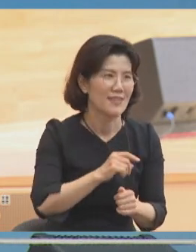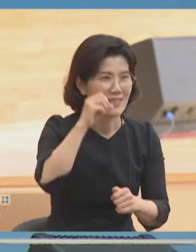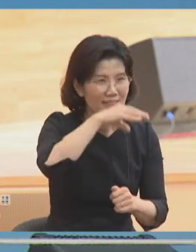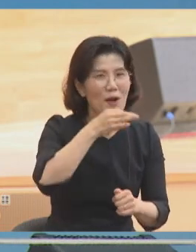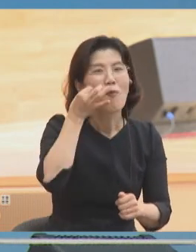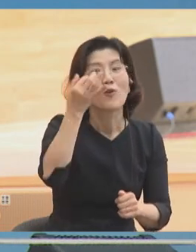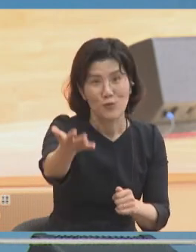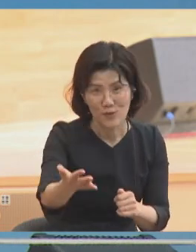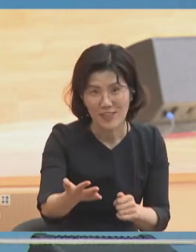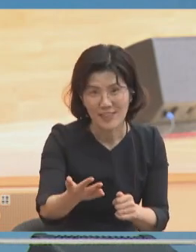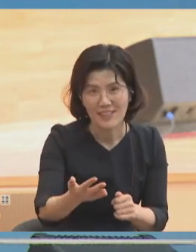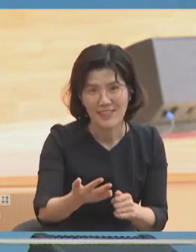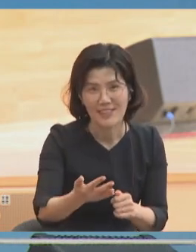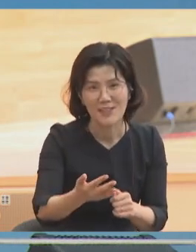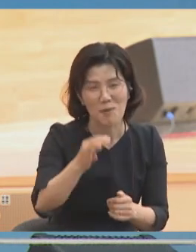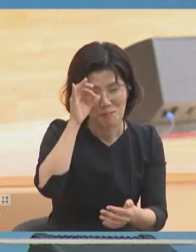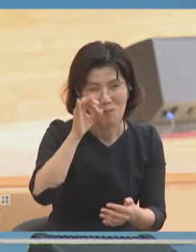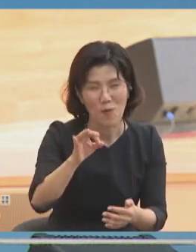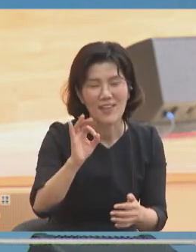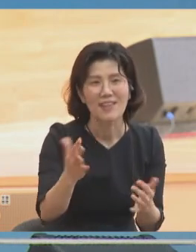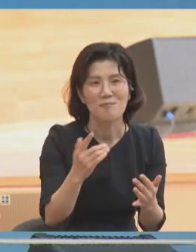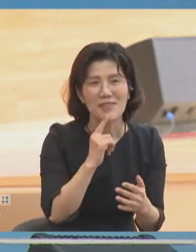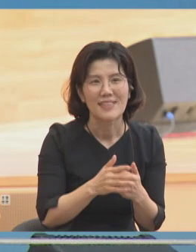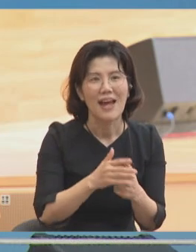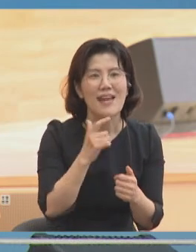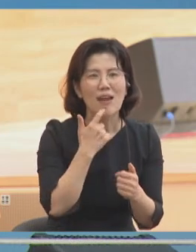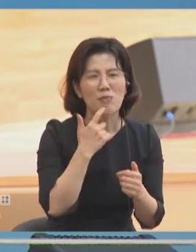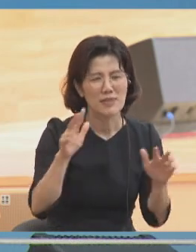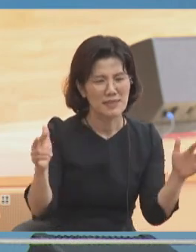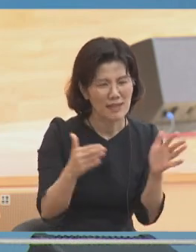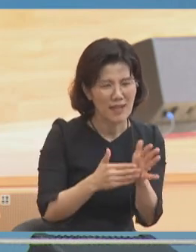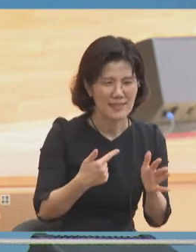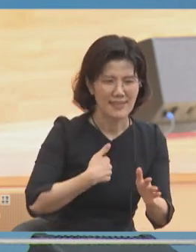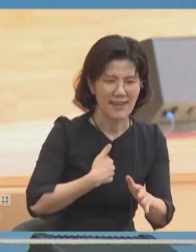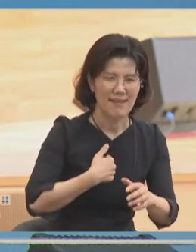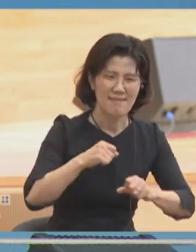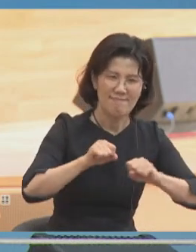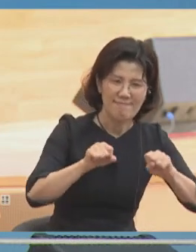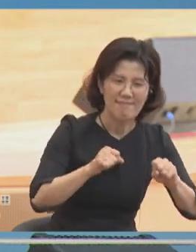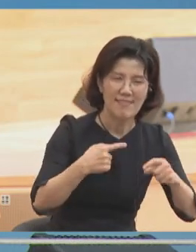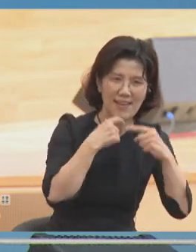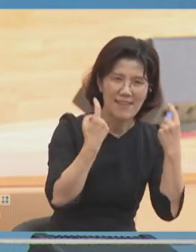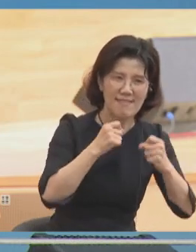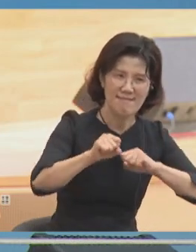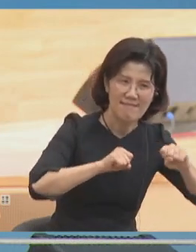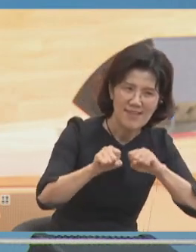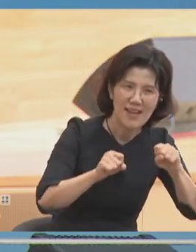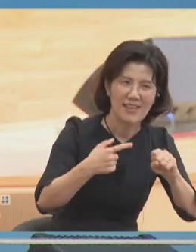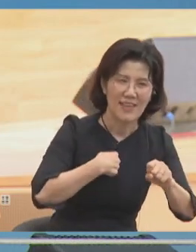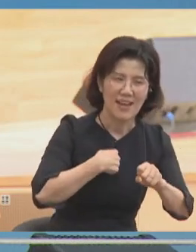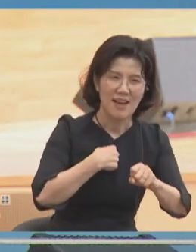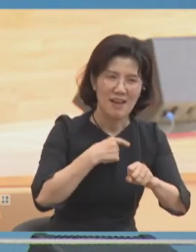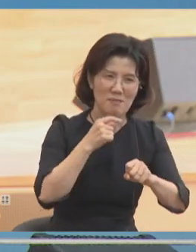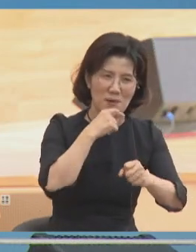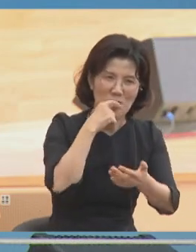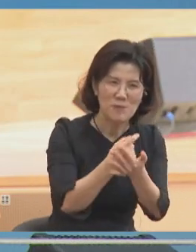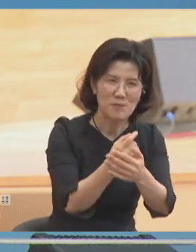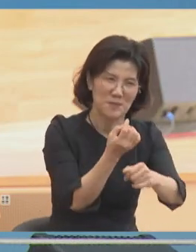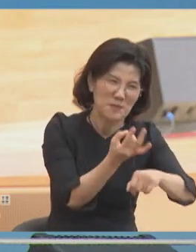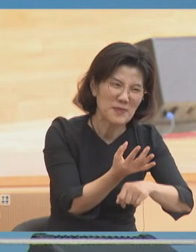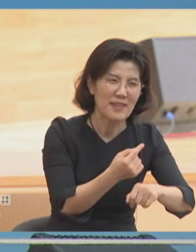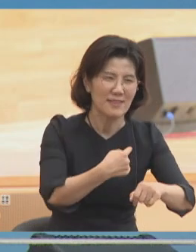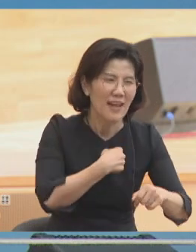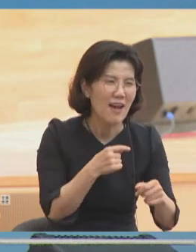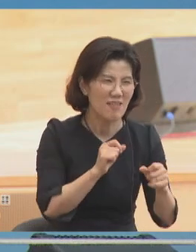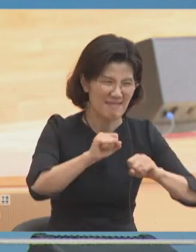줄 믿습니다 여러분 지금은 야곱은 지금까지 내가 뭔가 해야 되는 사람 내가 속이고 내가 난리치지 않으면 안